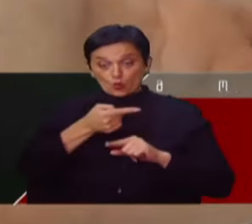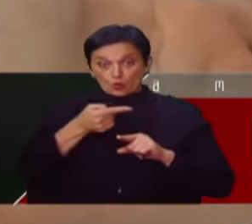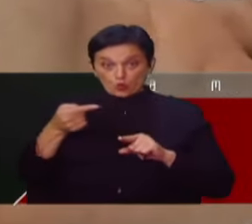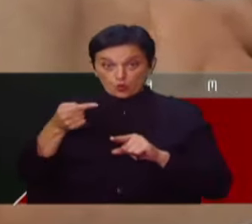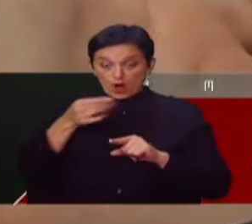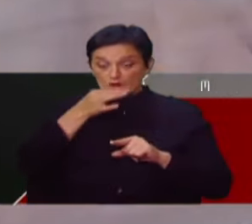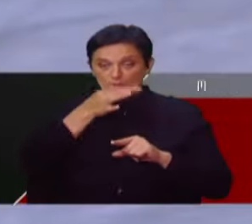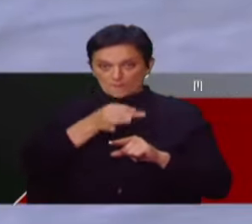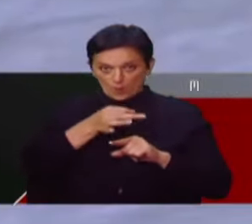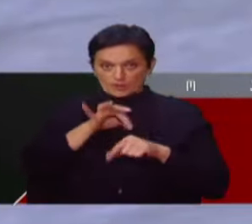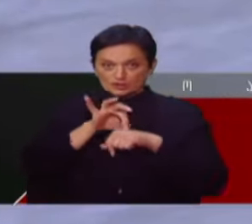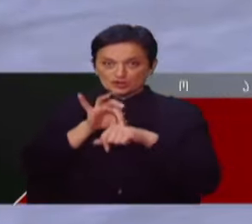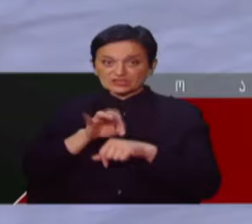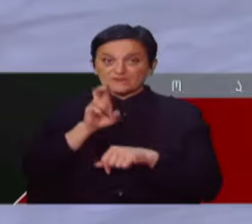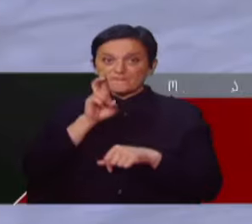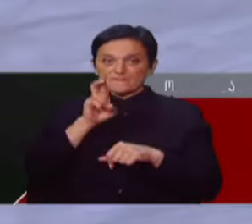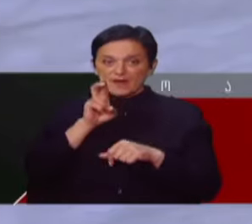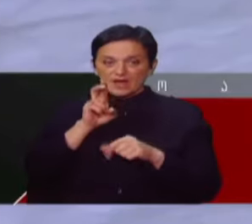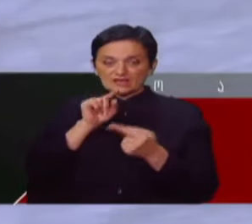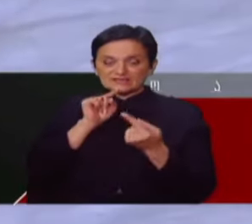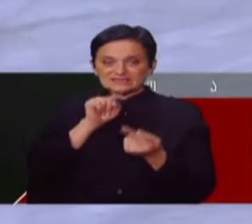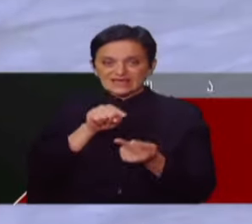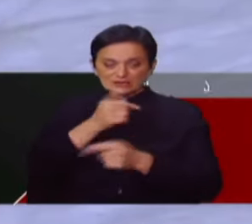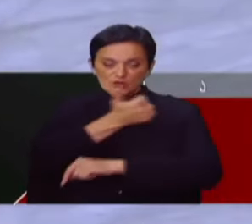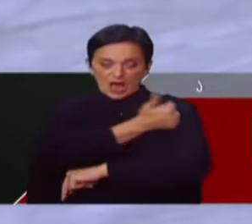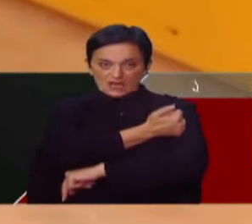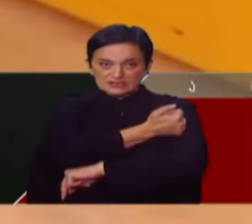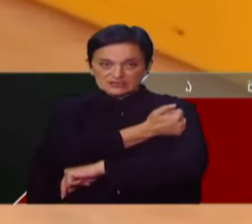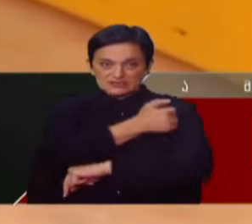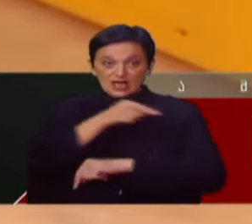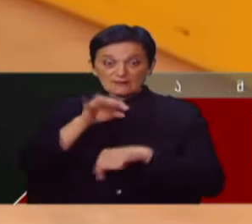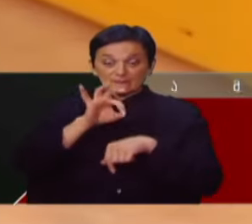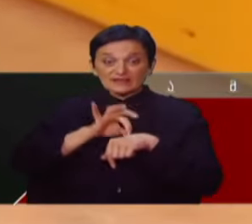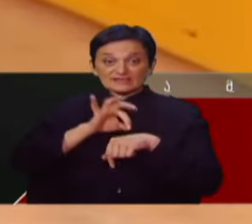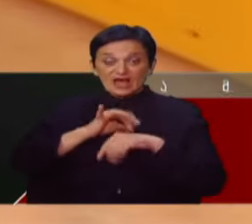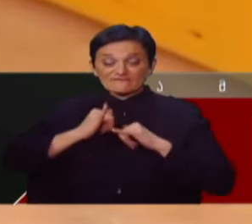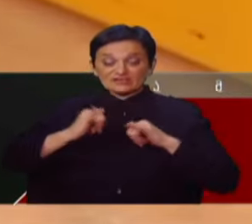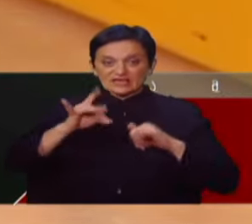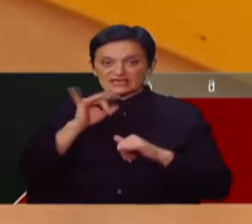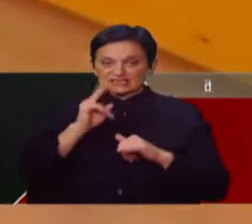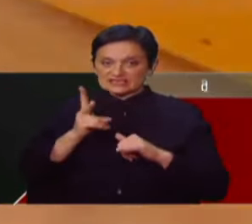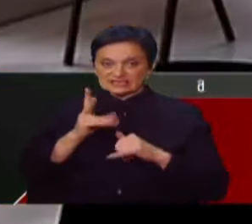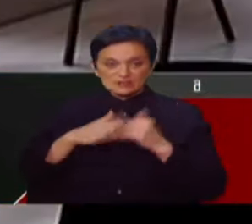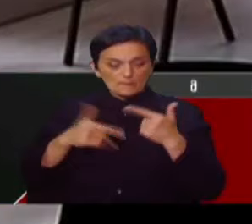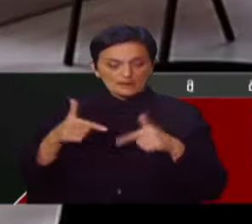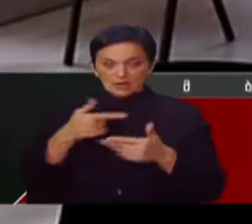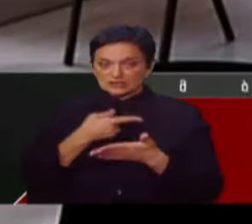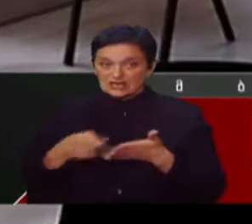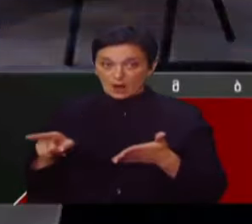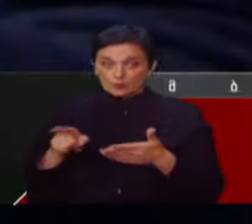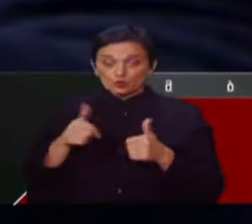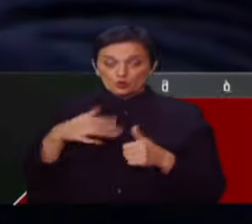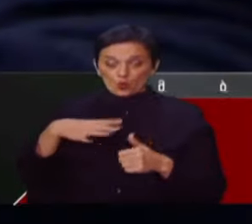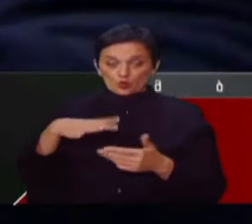მიღების შემთხვევაში კი ჩაიტაროს B ჰეპატიტის საწინააღმდეგო აცრა, რომელიც დაავადების განვითარების რისკს პრაქტიკულად გამორიცხავს.